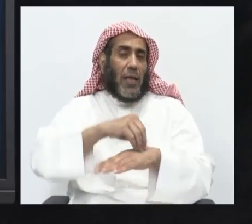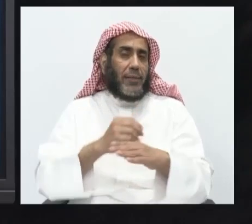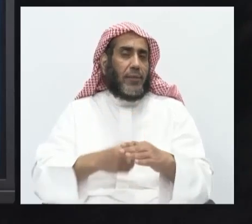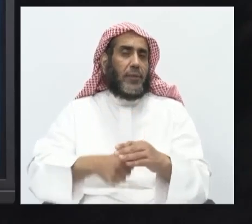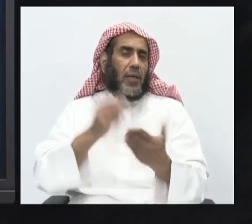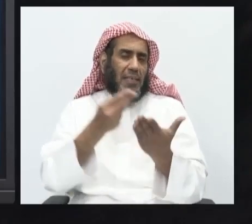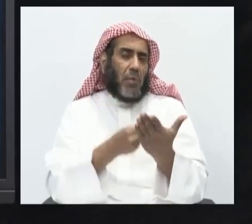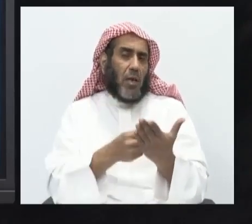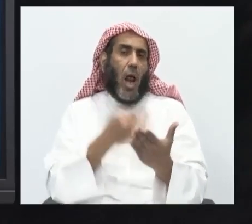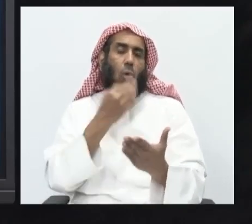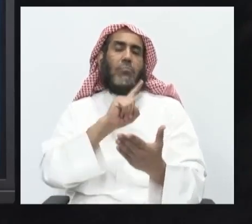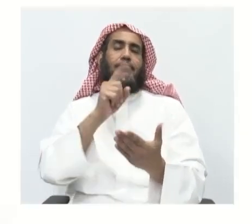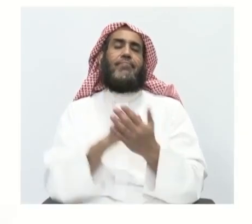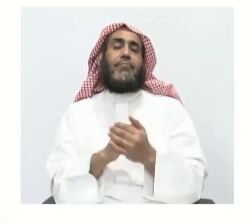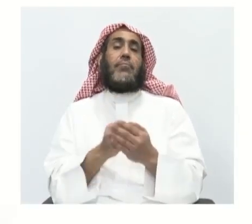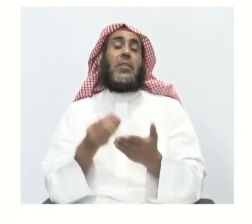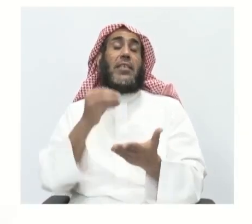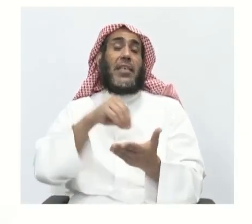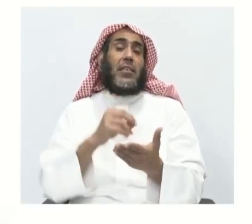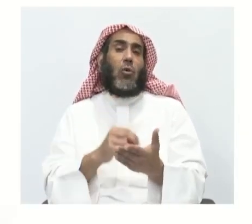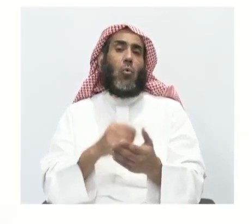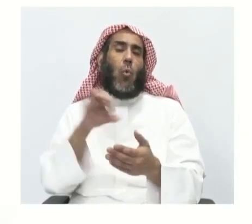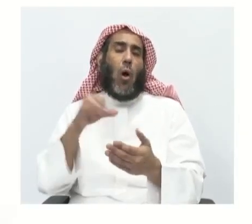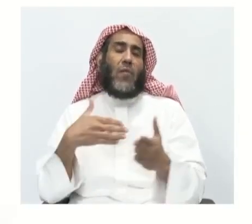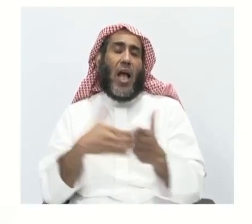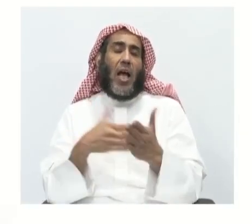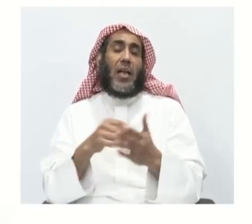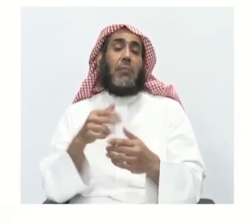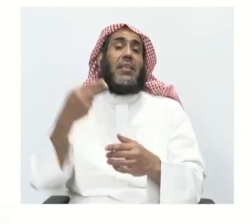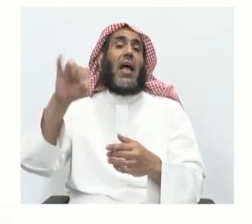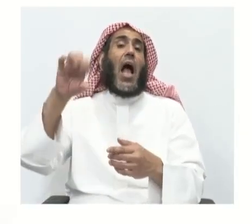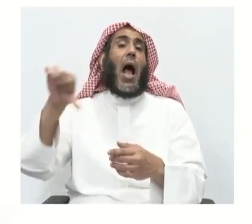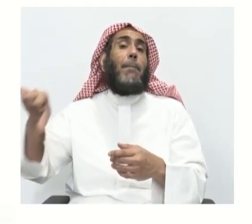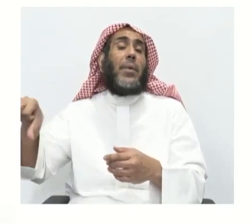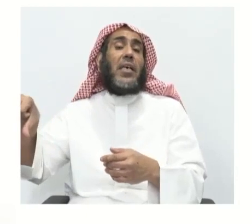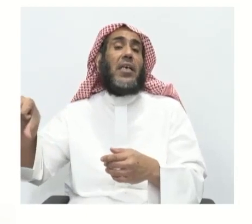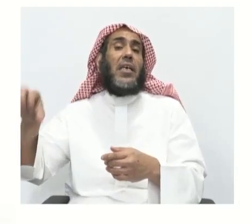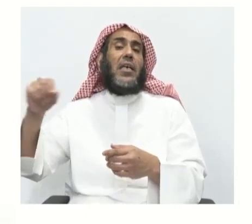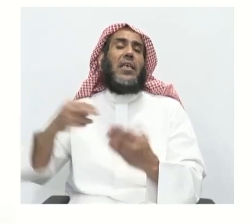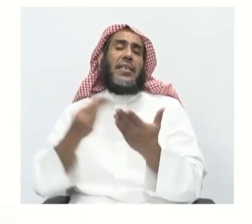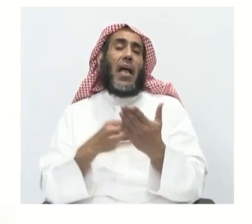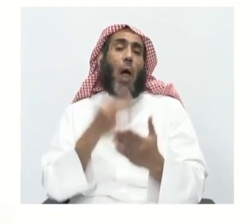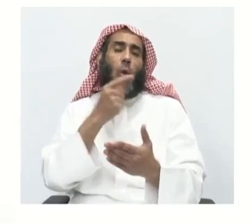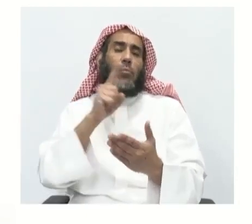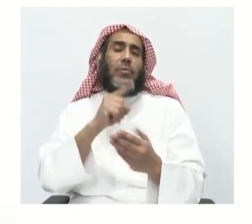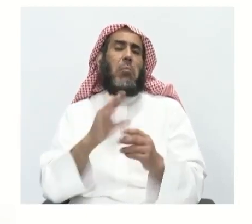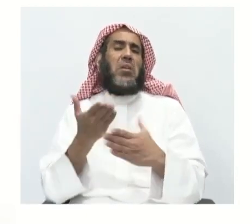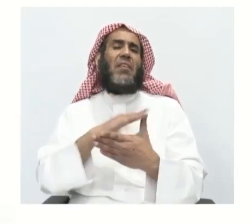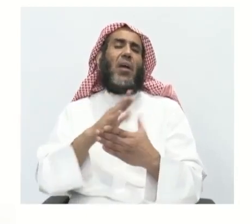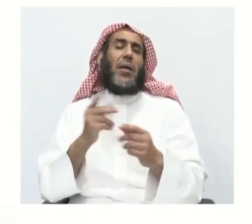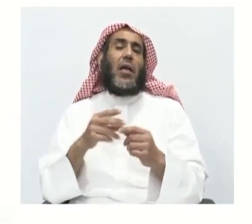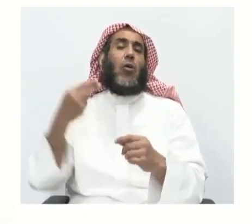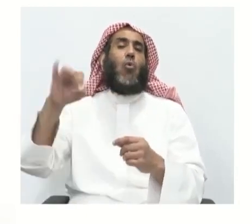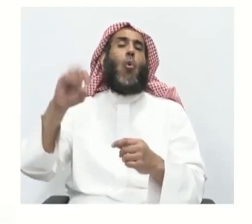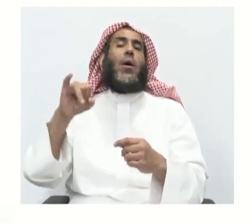بدون نطق هنا زياده الواو تزاد الواو في اخر كلمه عمر الواو كتابه لا نطق ل الفرق بينها